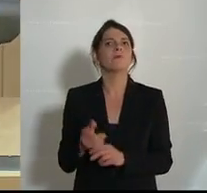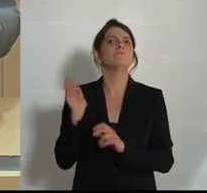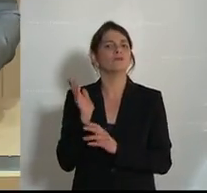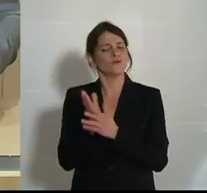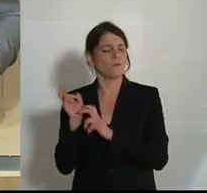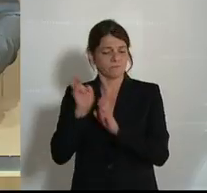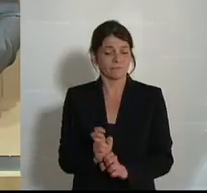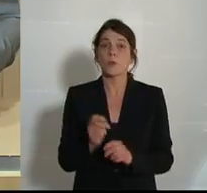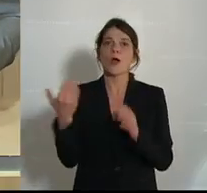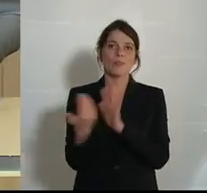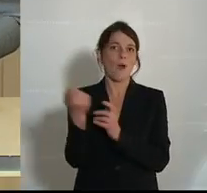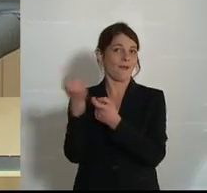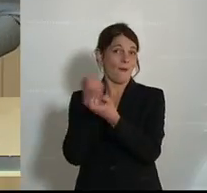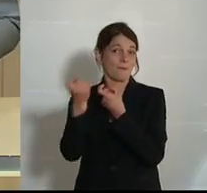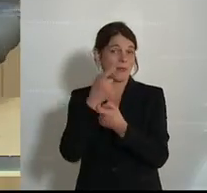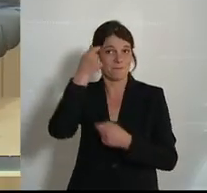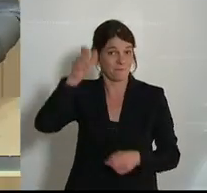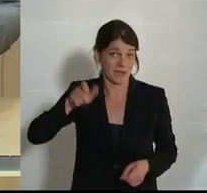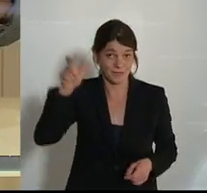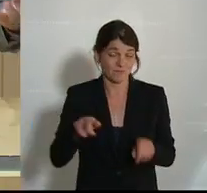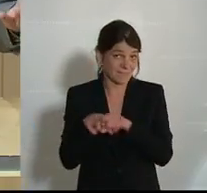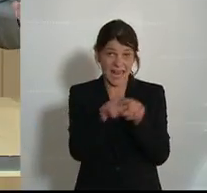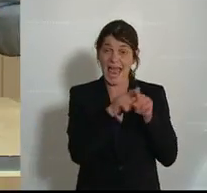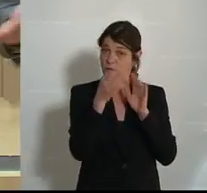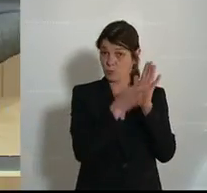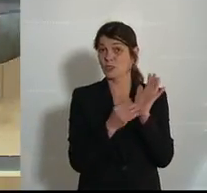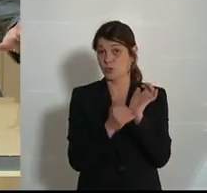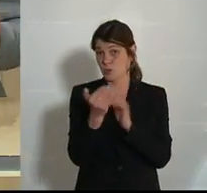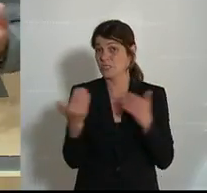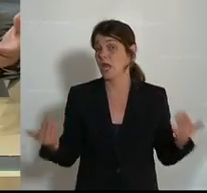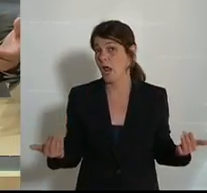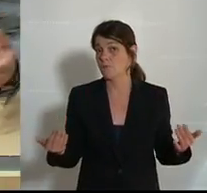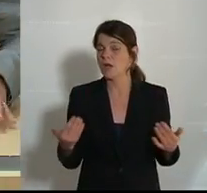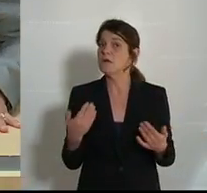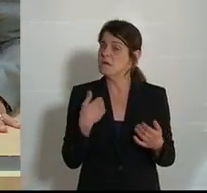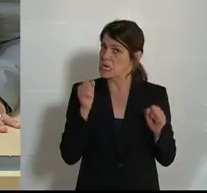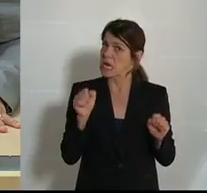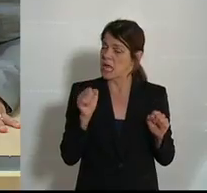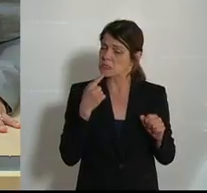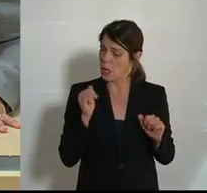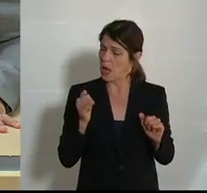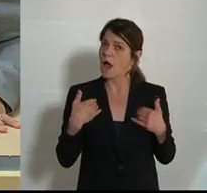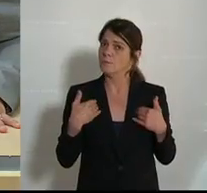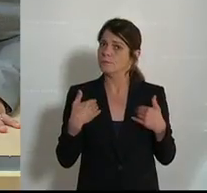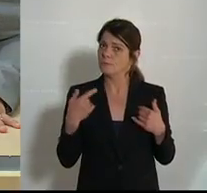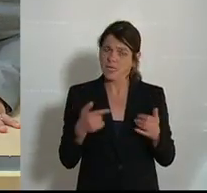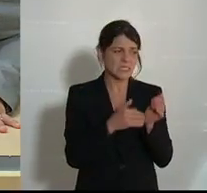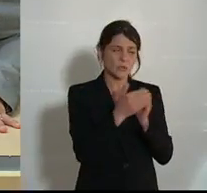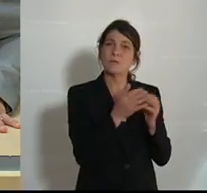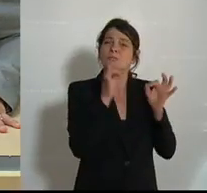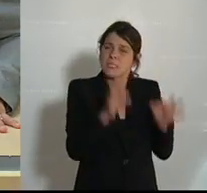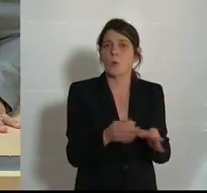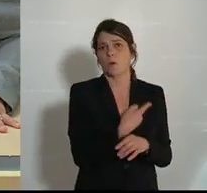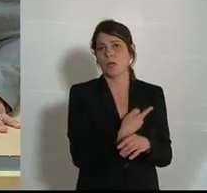Eingesessene oder für neu angekommene Menschen, die, das kann ich, das traue ich mich sagen, das System ist so gut